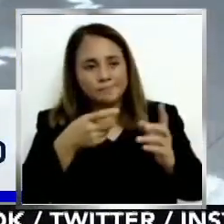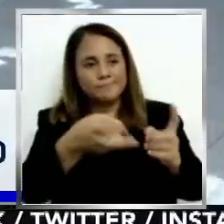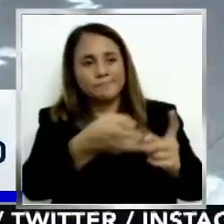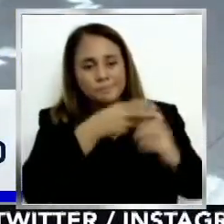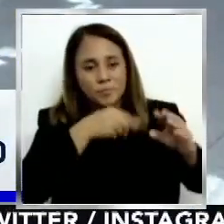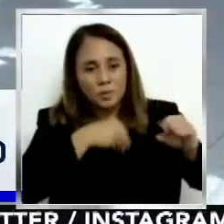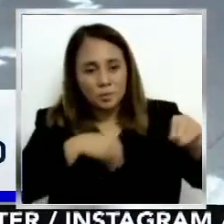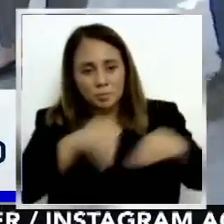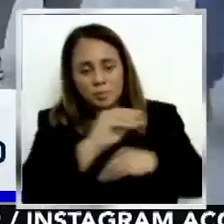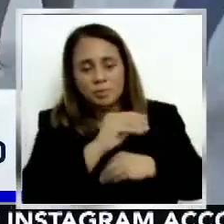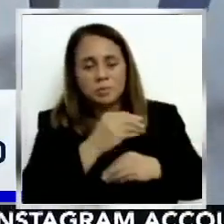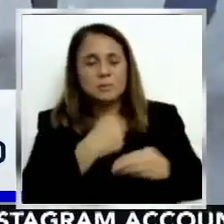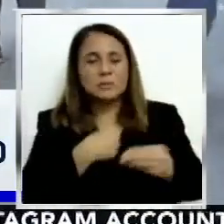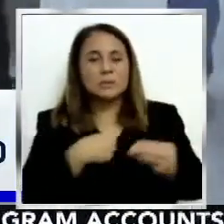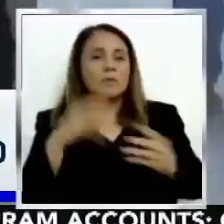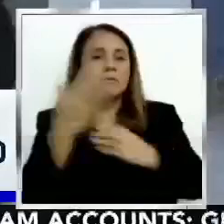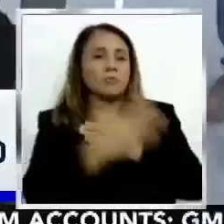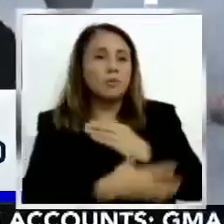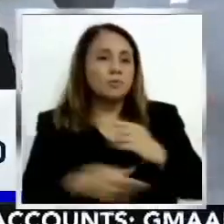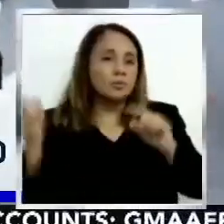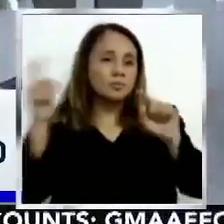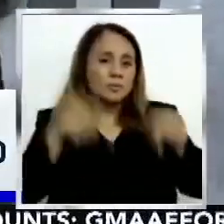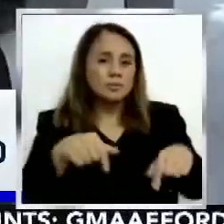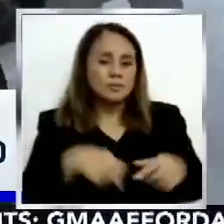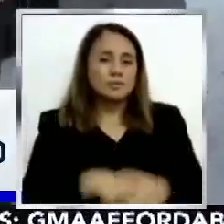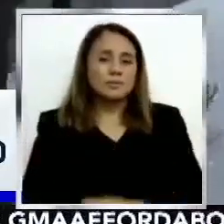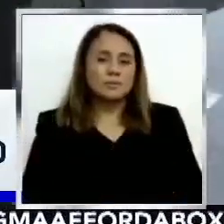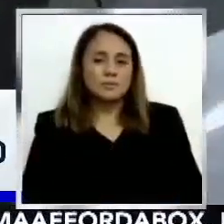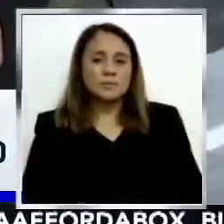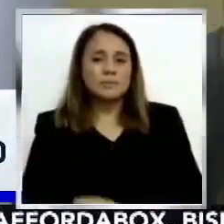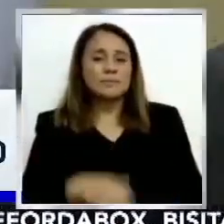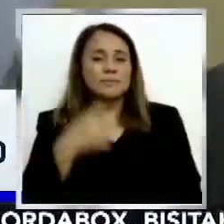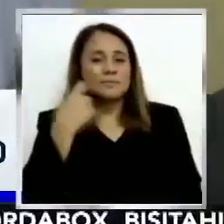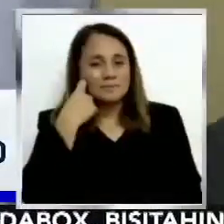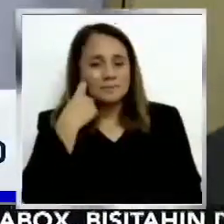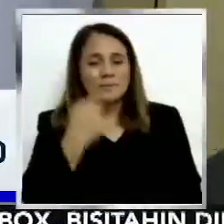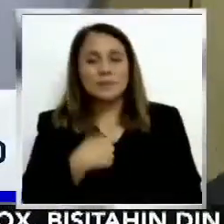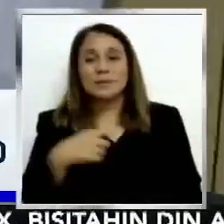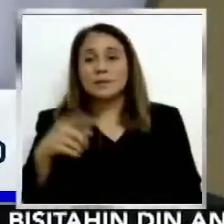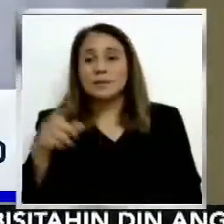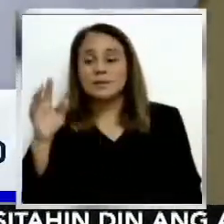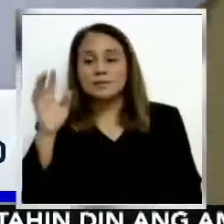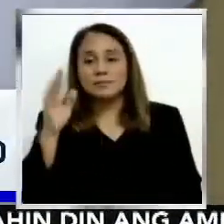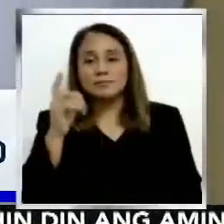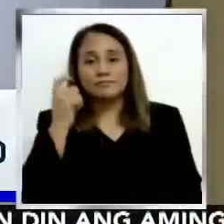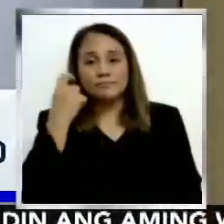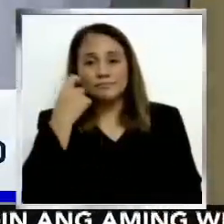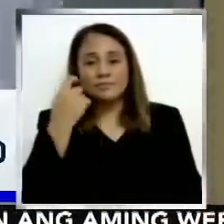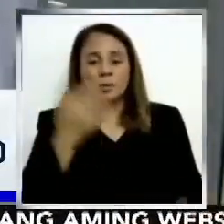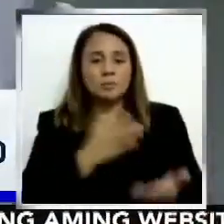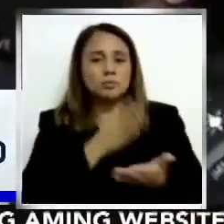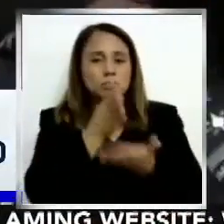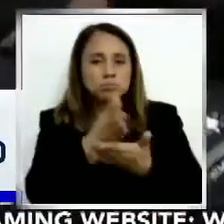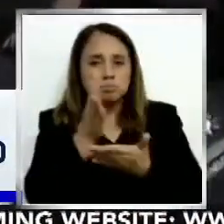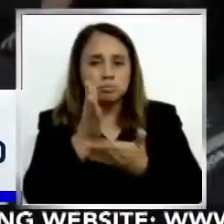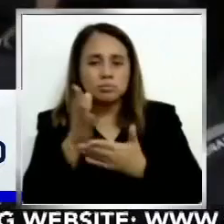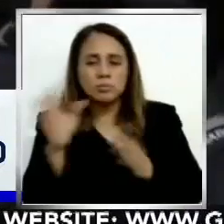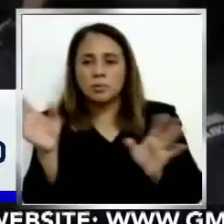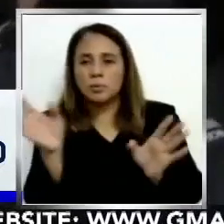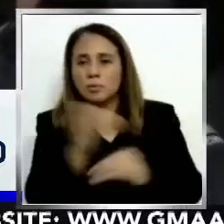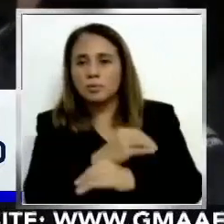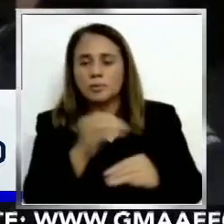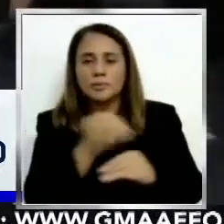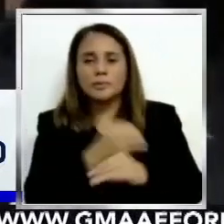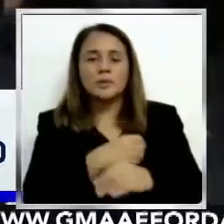sa bansang ito. Kanina, nag-ikot si Tansingco sa immigration offices at counters ng Terminal 2 at 3 ng Ninoy